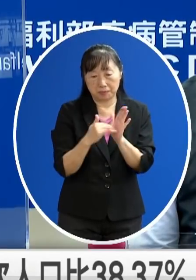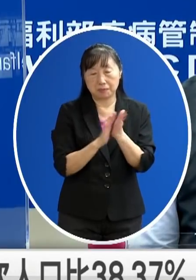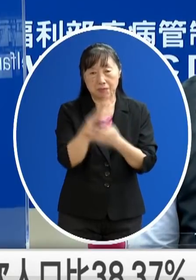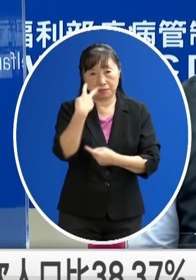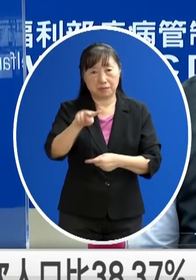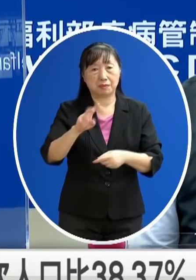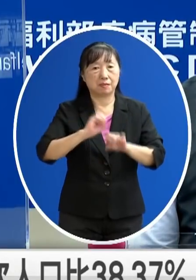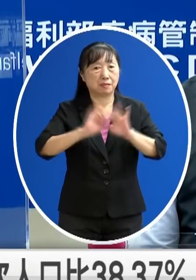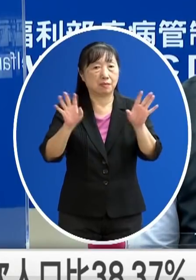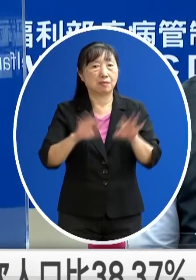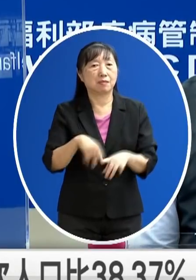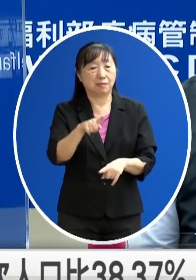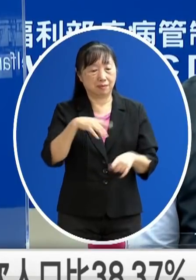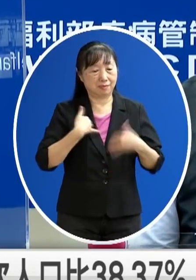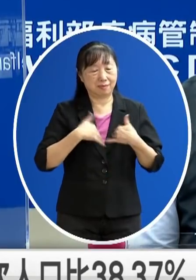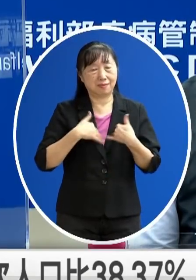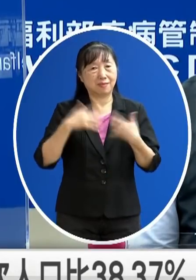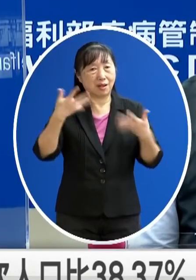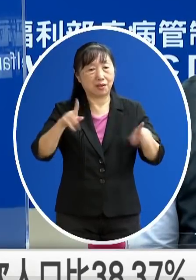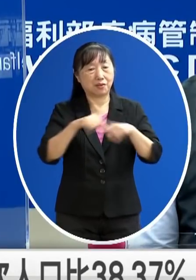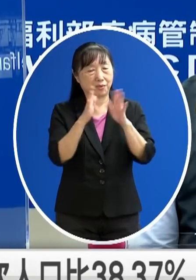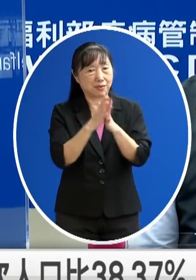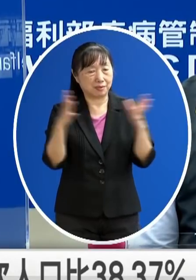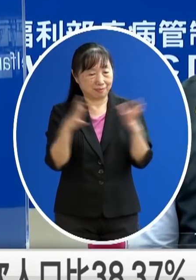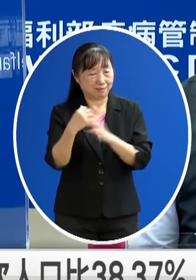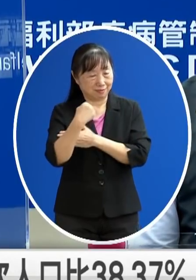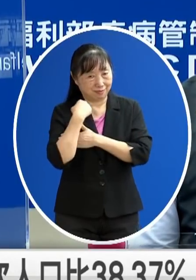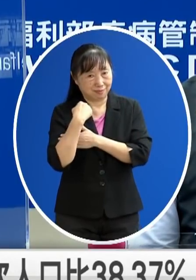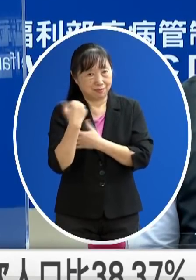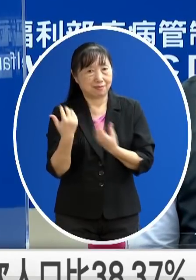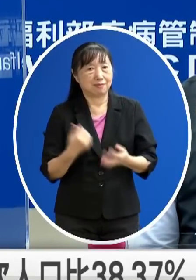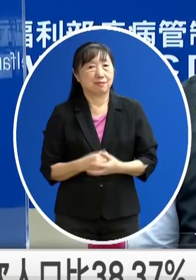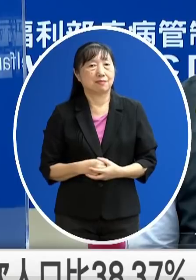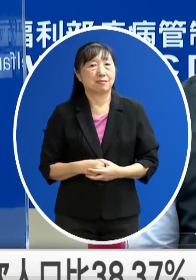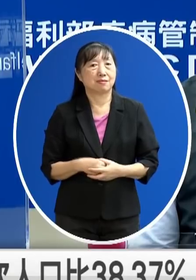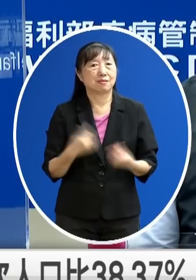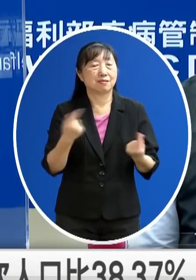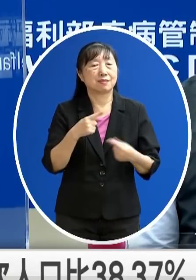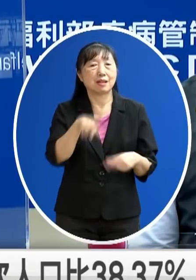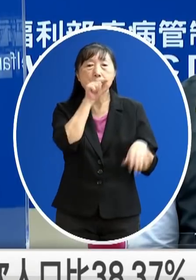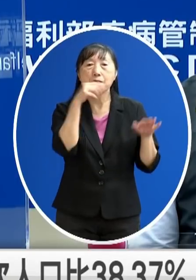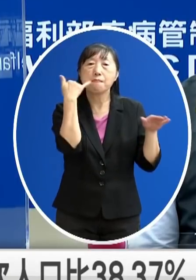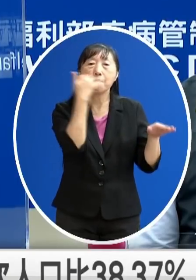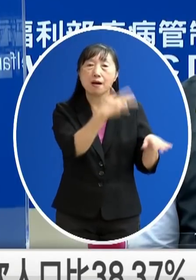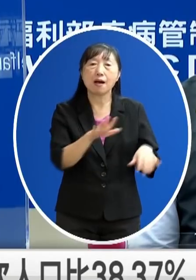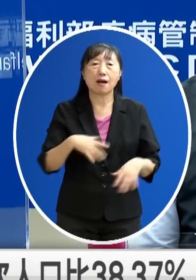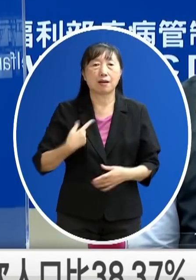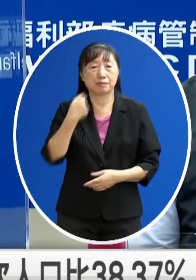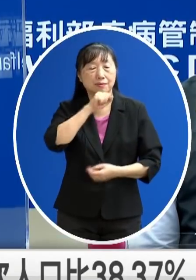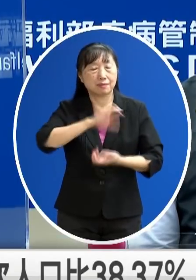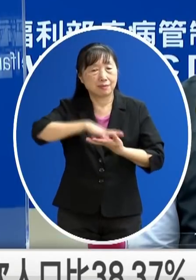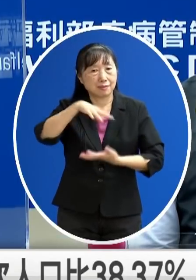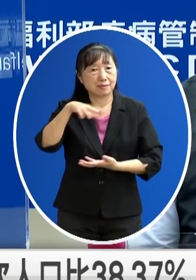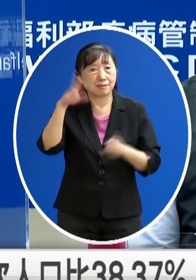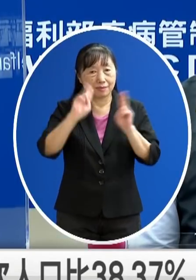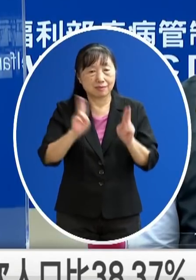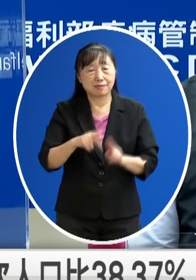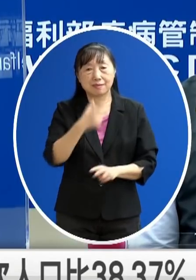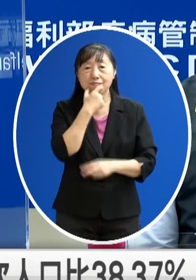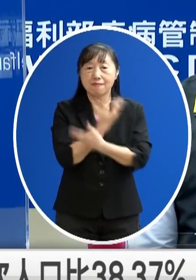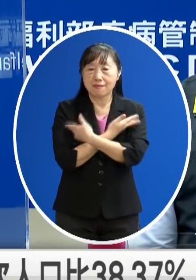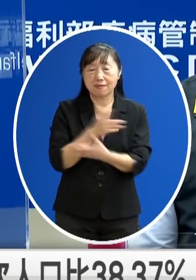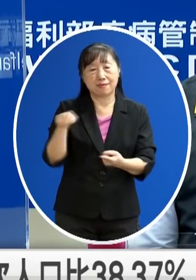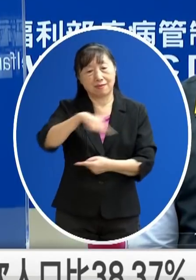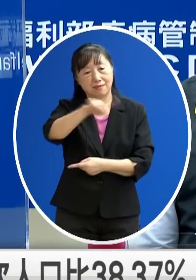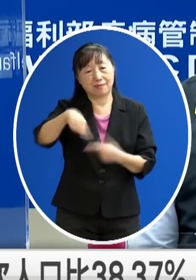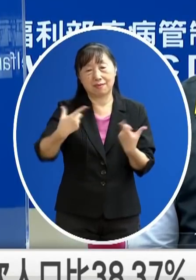高兴哈，这个疫苗都是很多人的努力。好，不管是从鸿海、台积电、慈济，哈，这方面从民间的一个